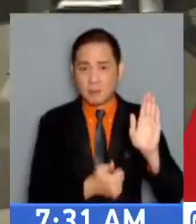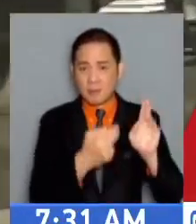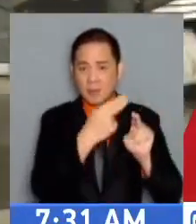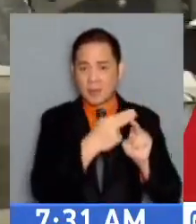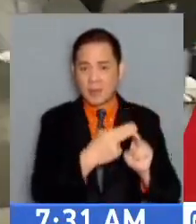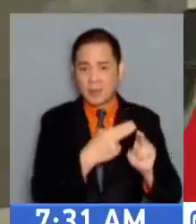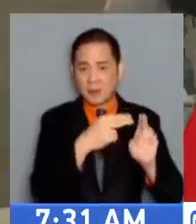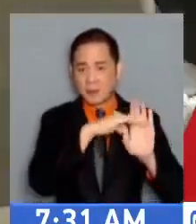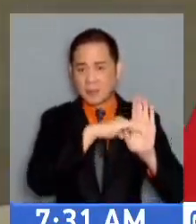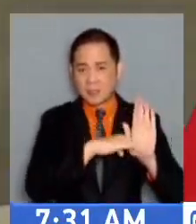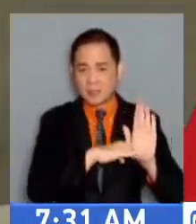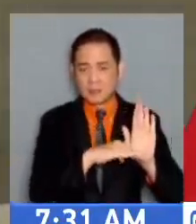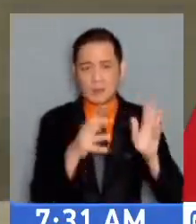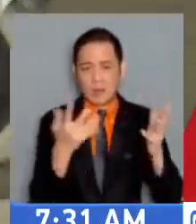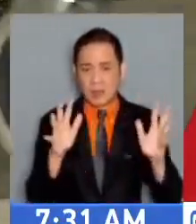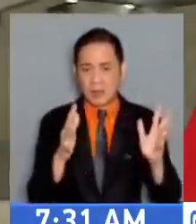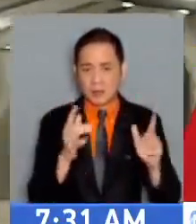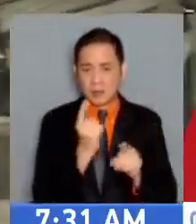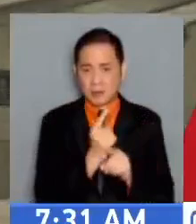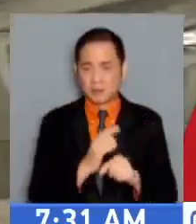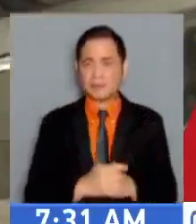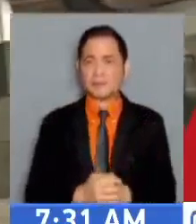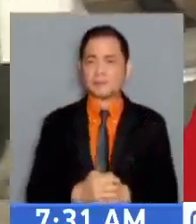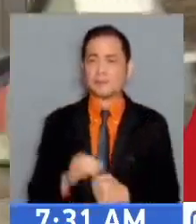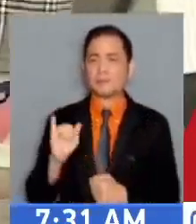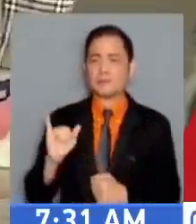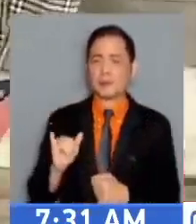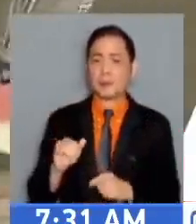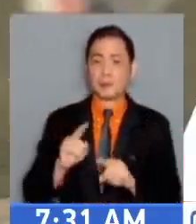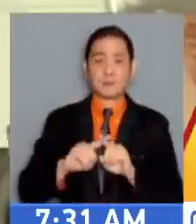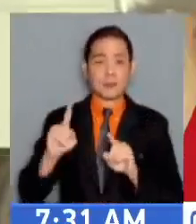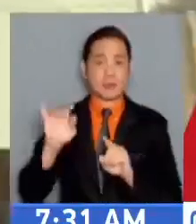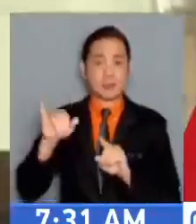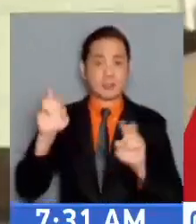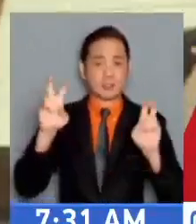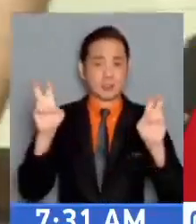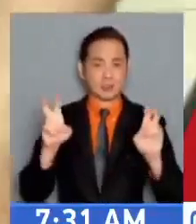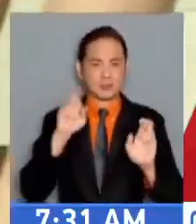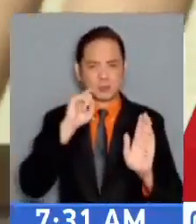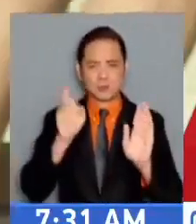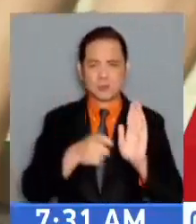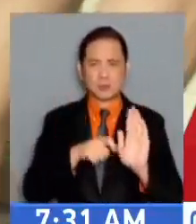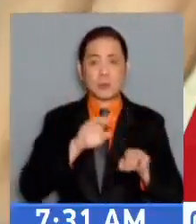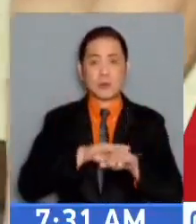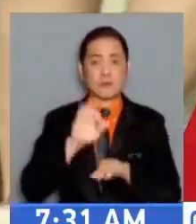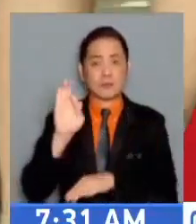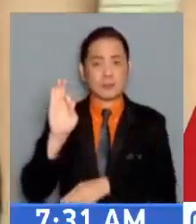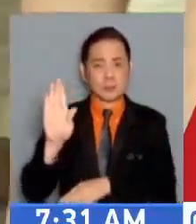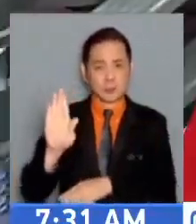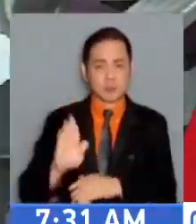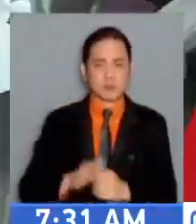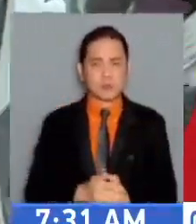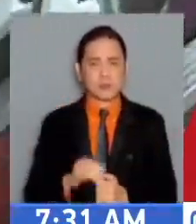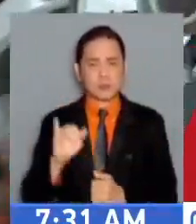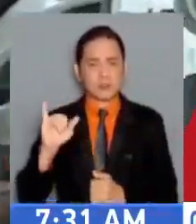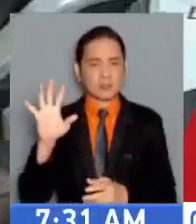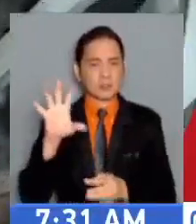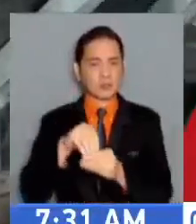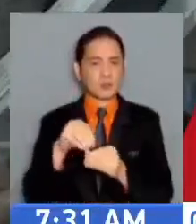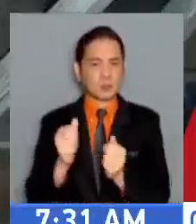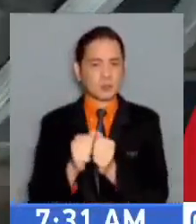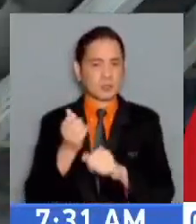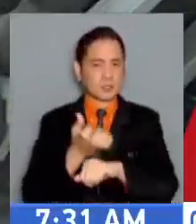po na tungkol dun sa lifting ng blacklist is nakikita daw po sa Facebook. So we're worried po that it's part of the scam. So initially,